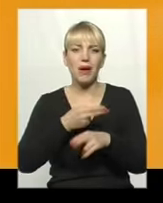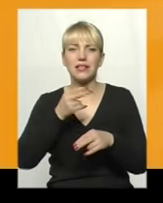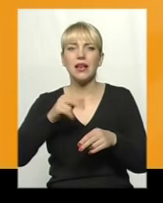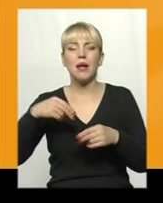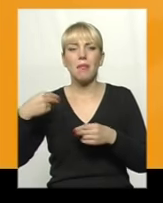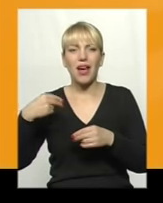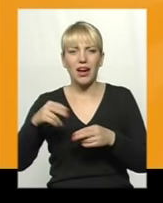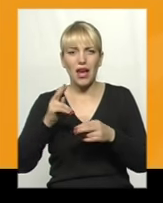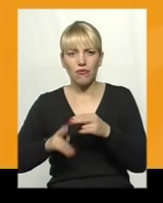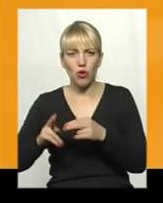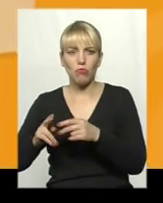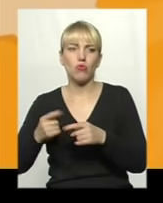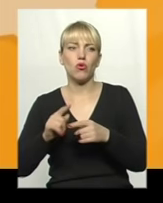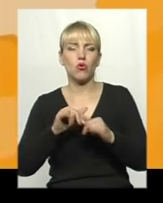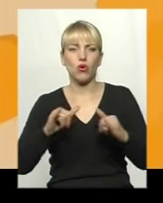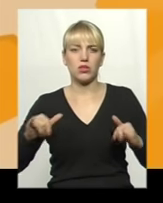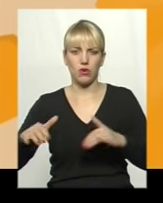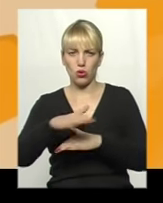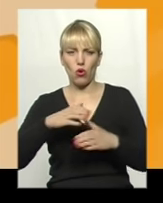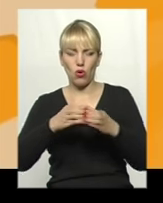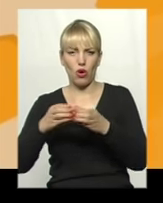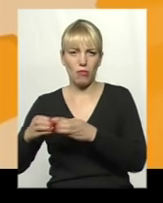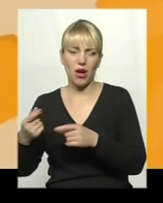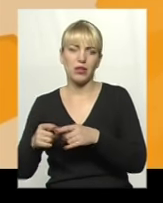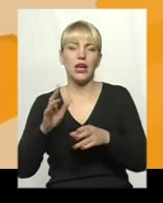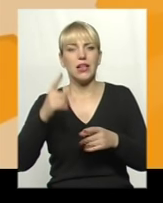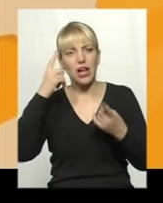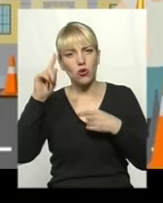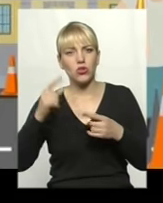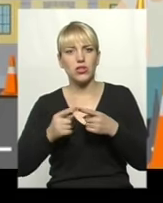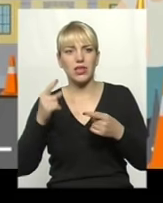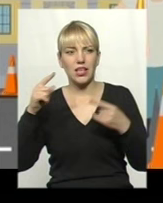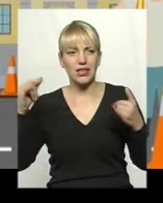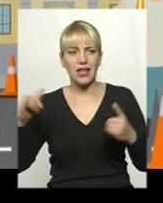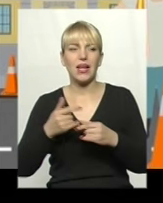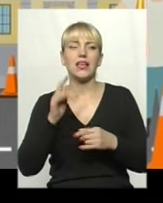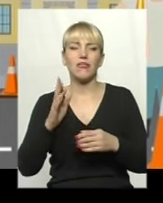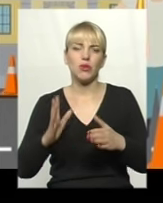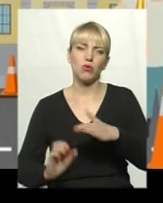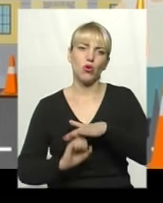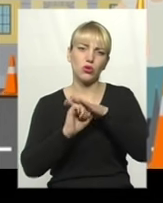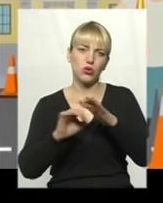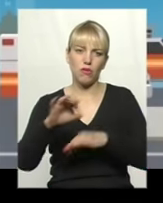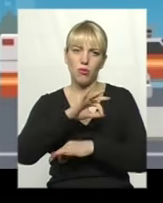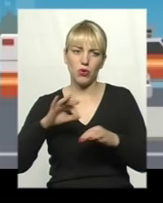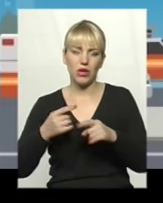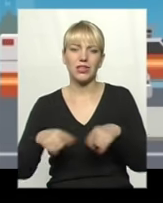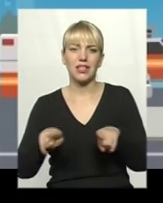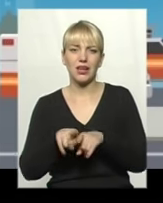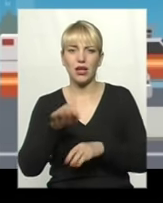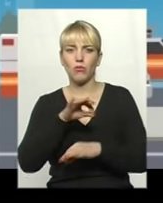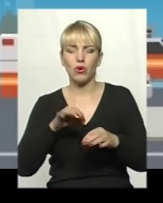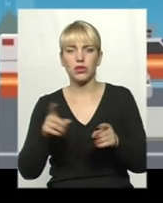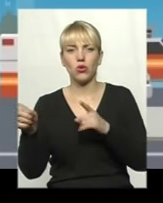громади. Люди створюють стратегію розвитку громади, народжуються ідеї, які згодом лягають в основу проєктів. До таких проєктів